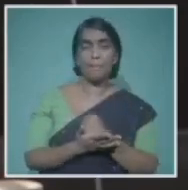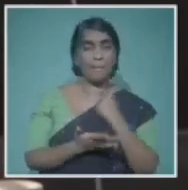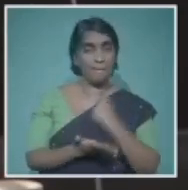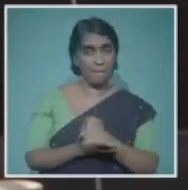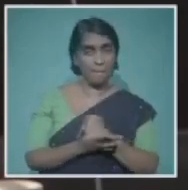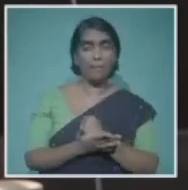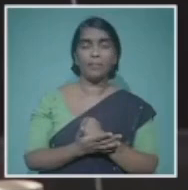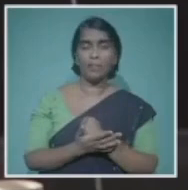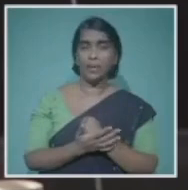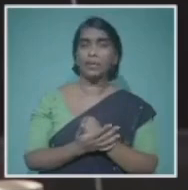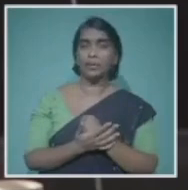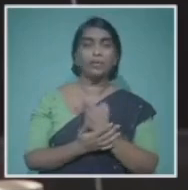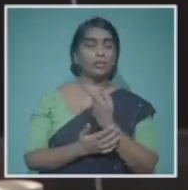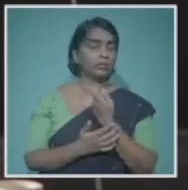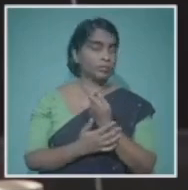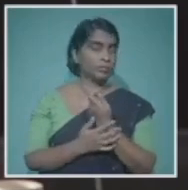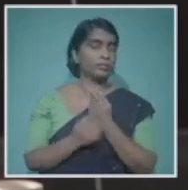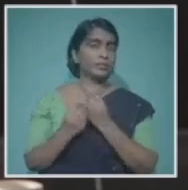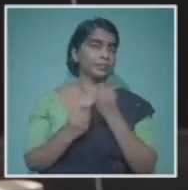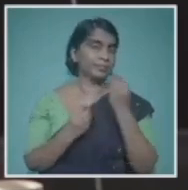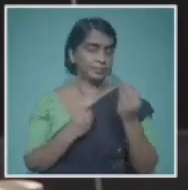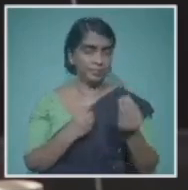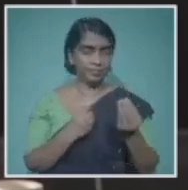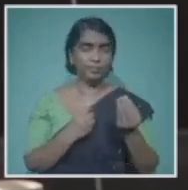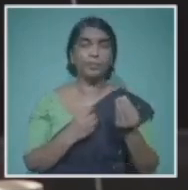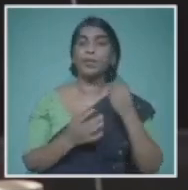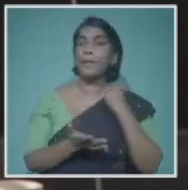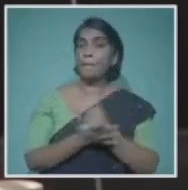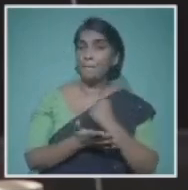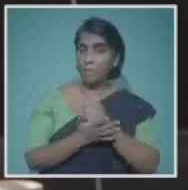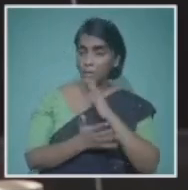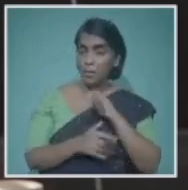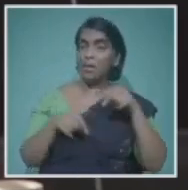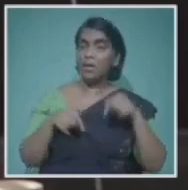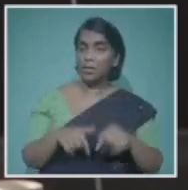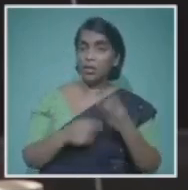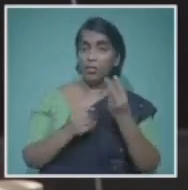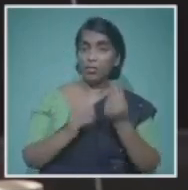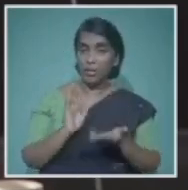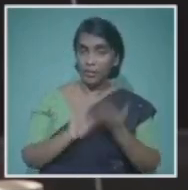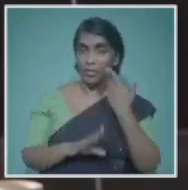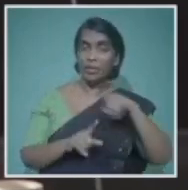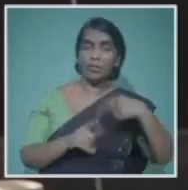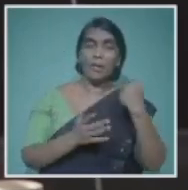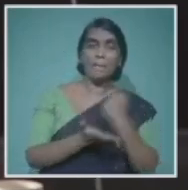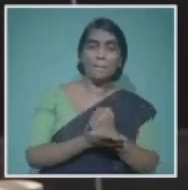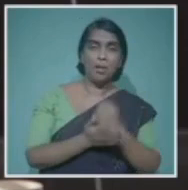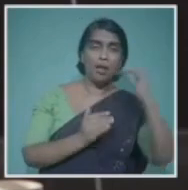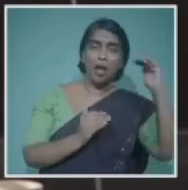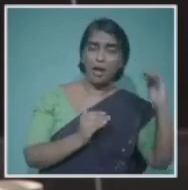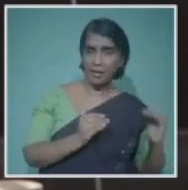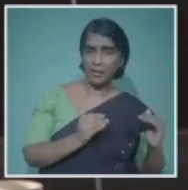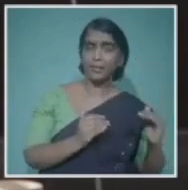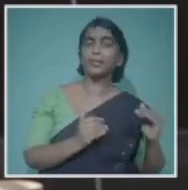නැත්නම් ඕවර්නයිට් රේට් එක, ඒ කියන්නේ බැංකුවකට අද මුදල් වැඩි නම් තව බැංකුවකට මුදල් අඩු නම්